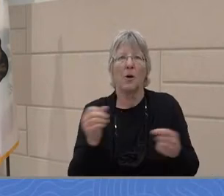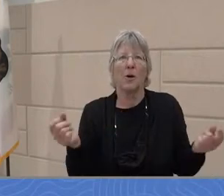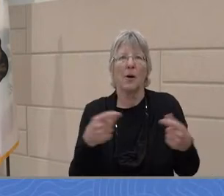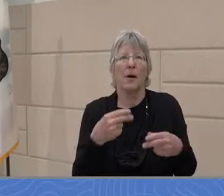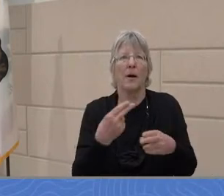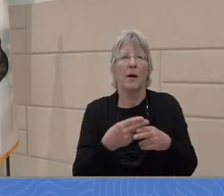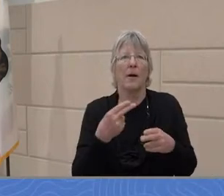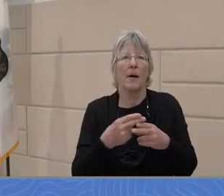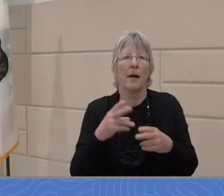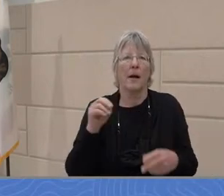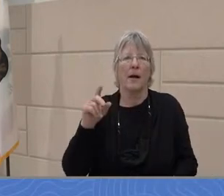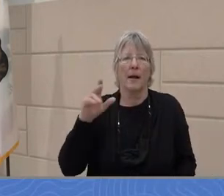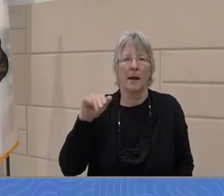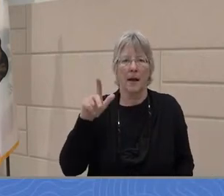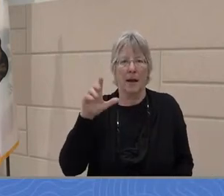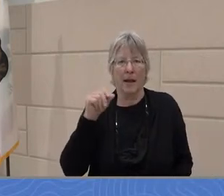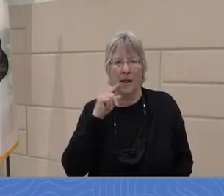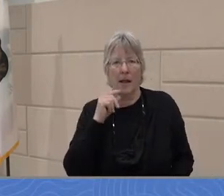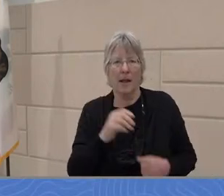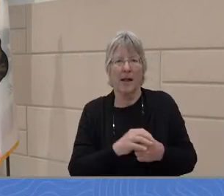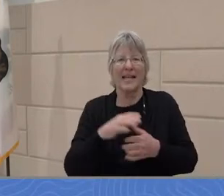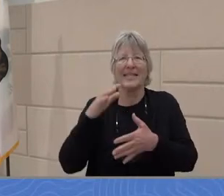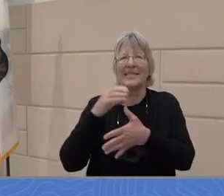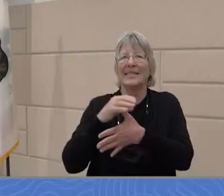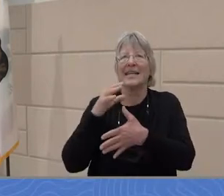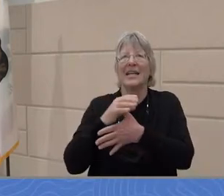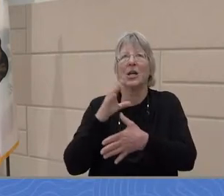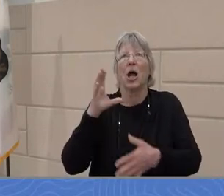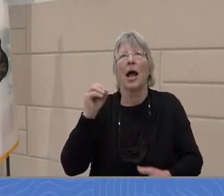สมสวากุลขยม